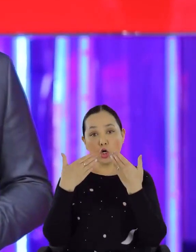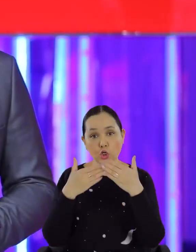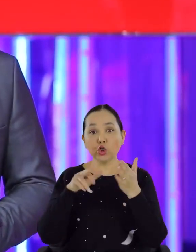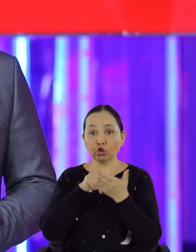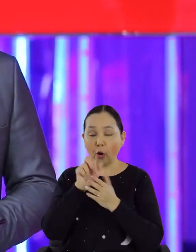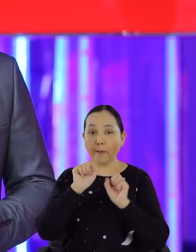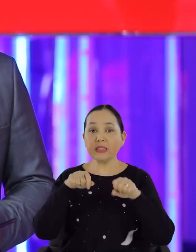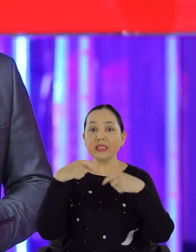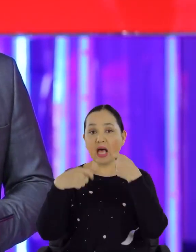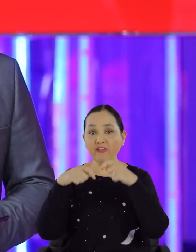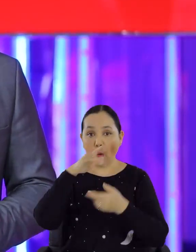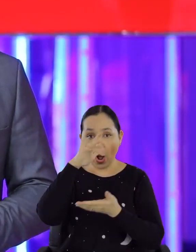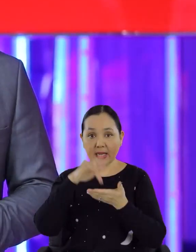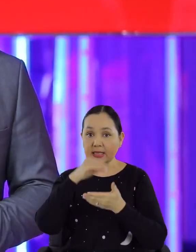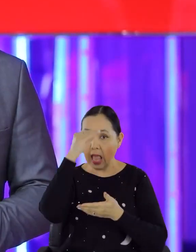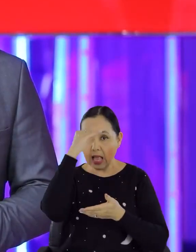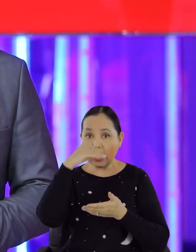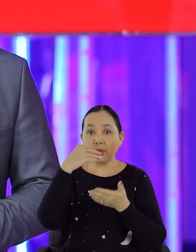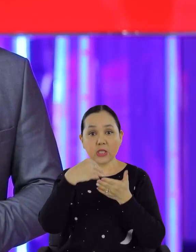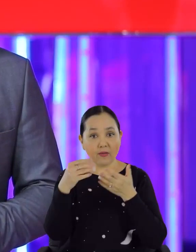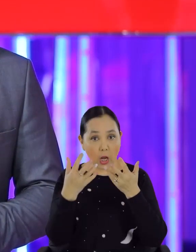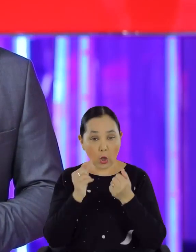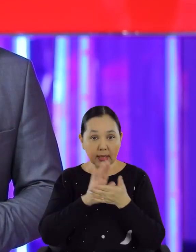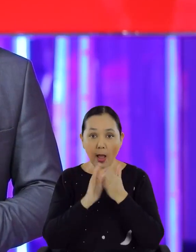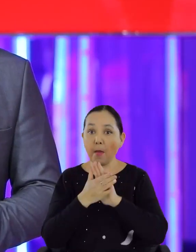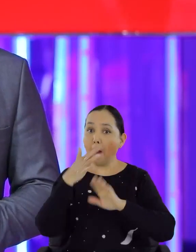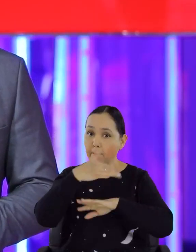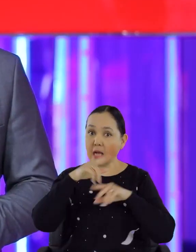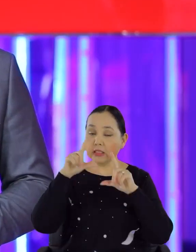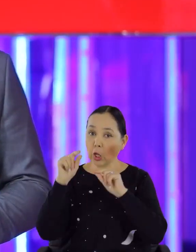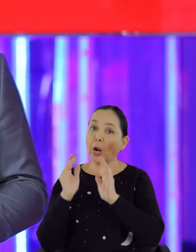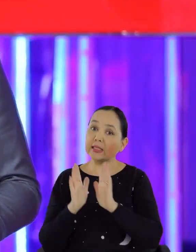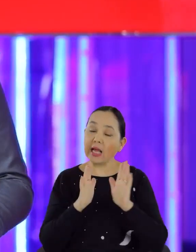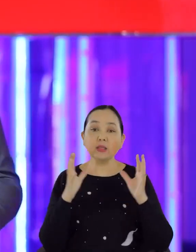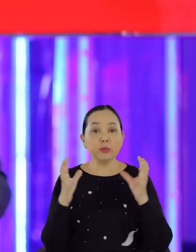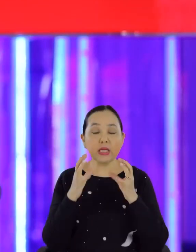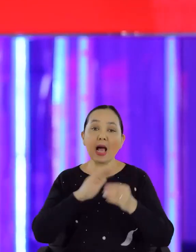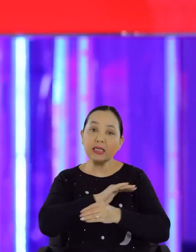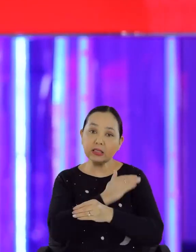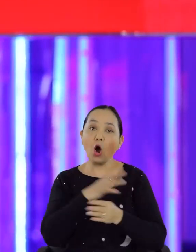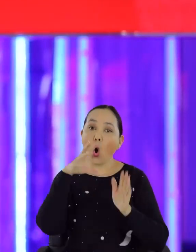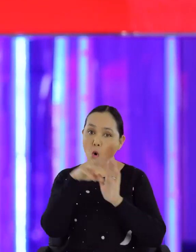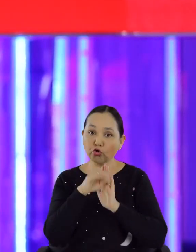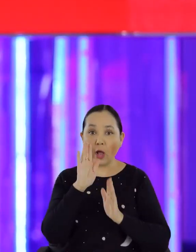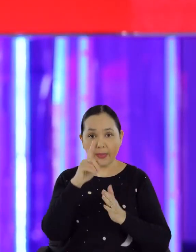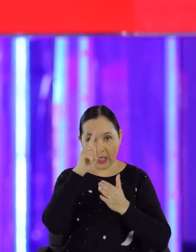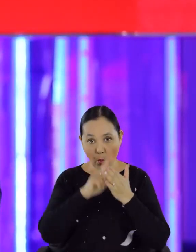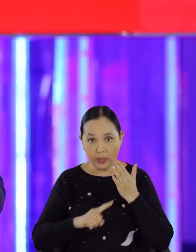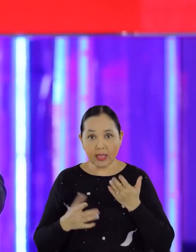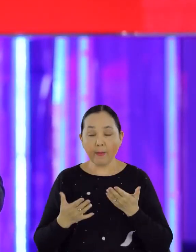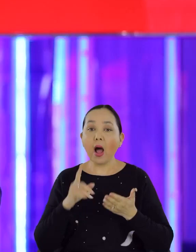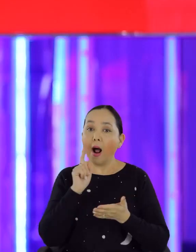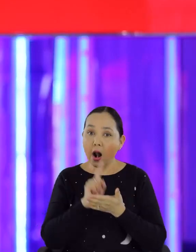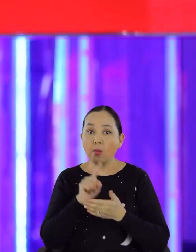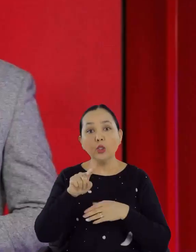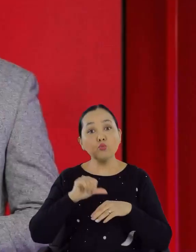mumkin. Indinim savdo markazidan kepkalarni xarid qilgan holda manzilga borasiz va tartibni saqlashda hissangizni qo'shasiz degan umiddamiz.